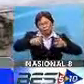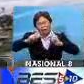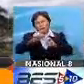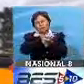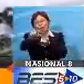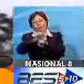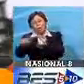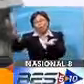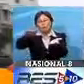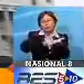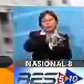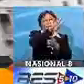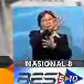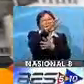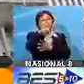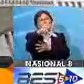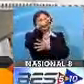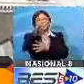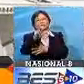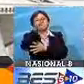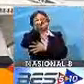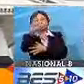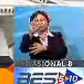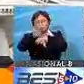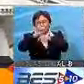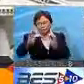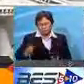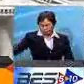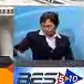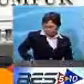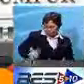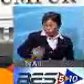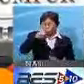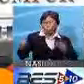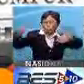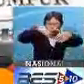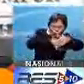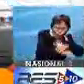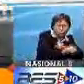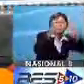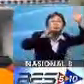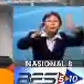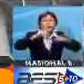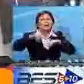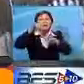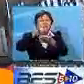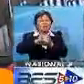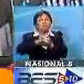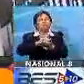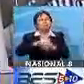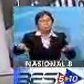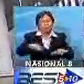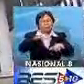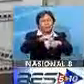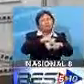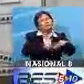kelulusan visa 4,337 pekerja Bangladesh untuk memasuki negara ini perbuatan itu dikatakan dilakukan